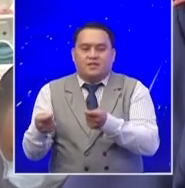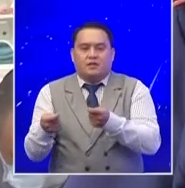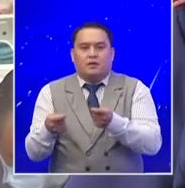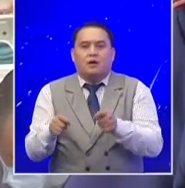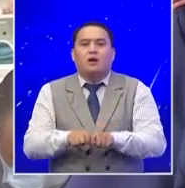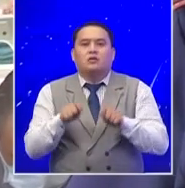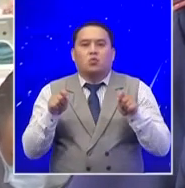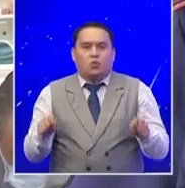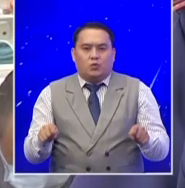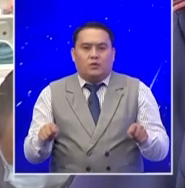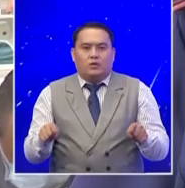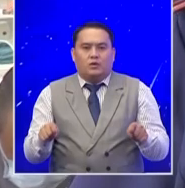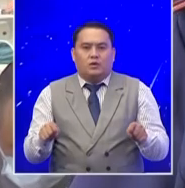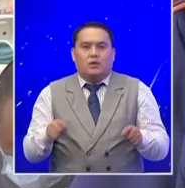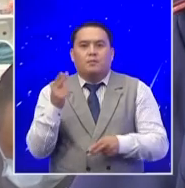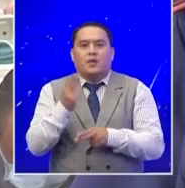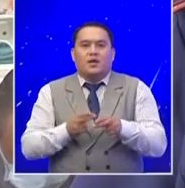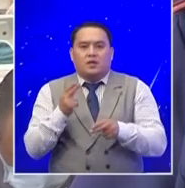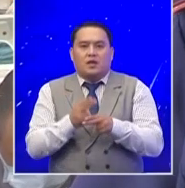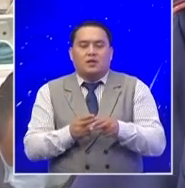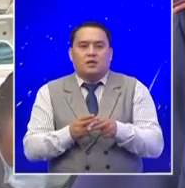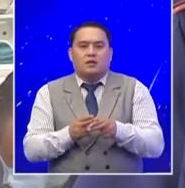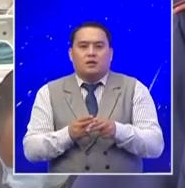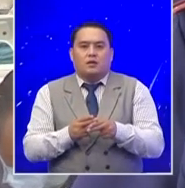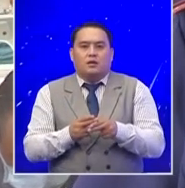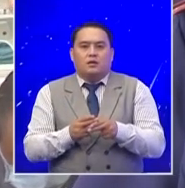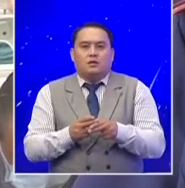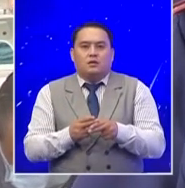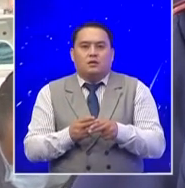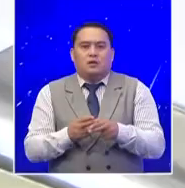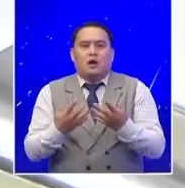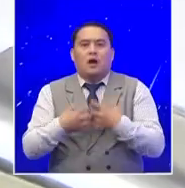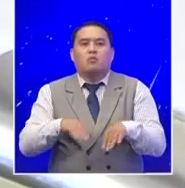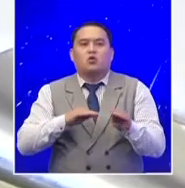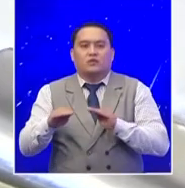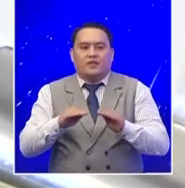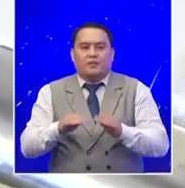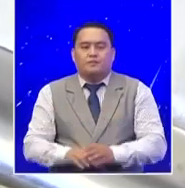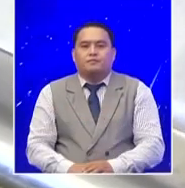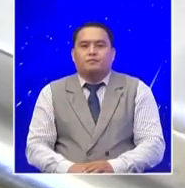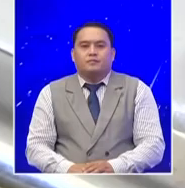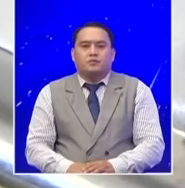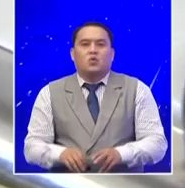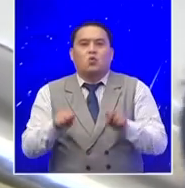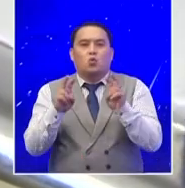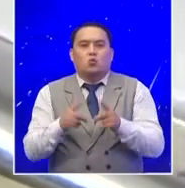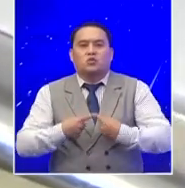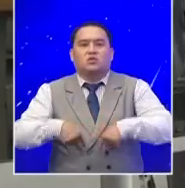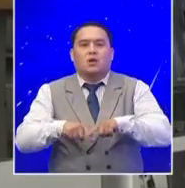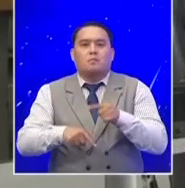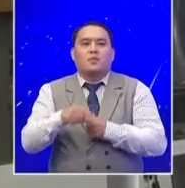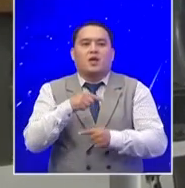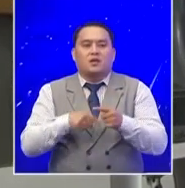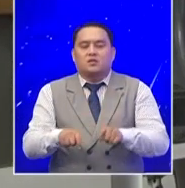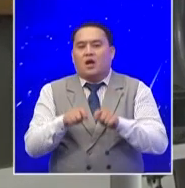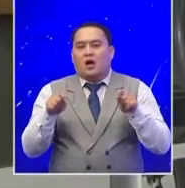раскрой металла, лазерный раскрой. Свое оборудование завозят. Сотрудники исправительных учреждений призывают бизнесменов